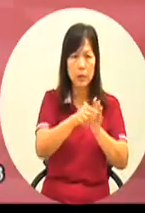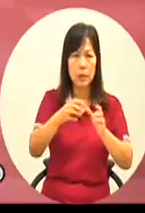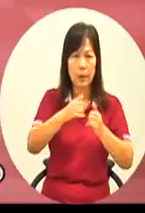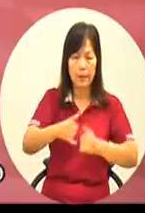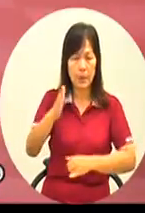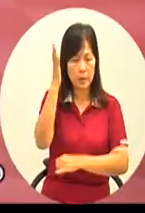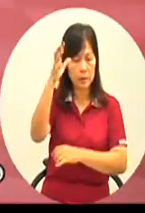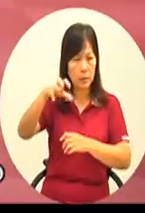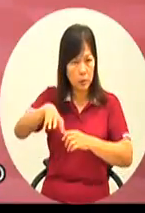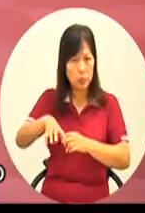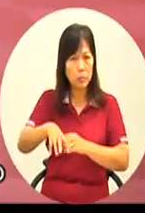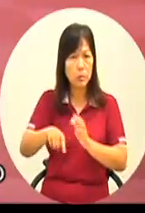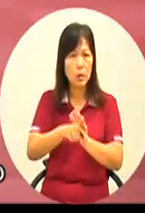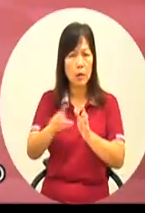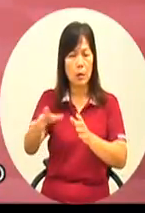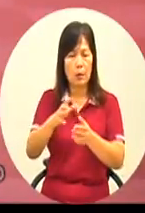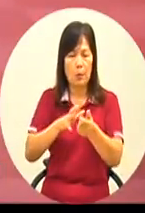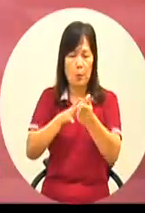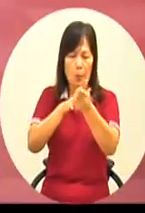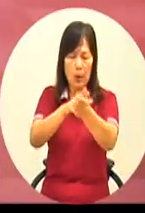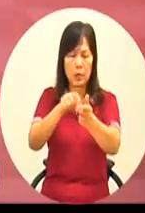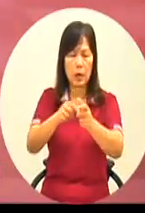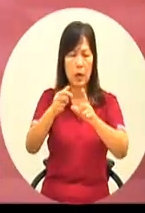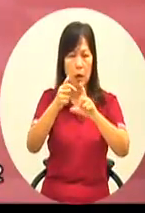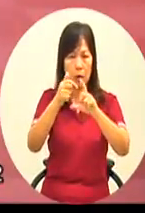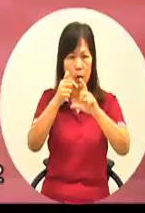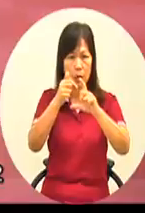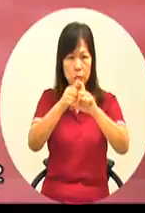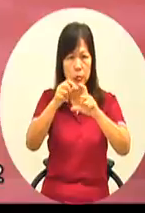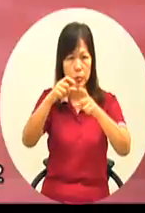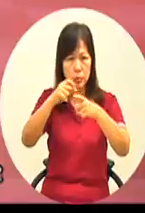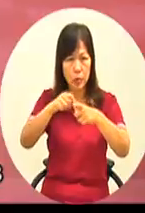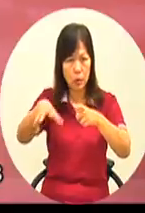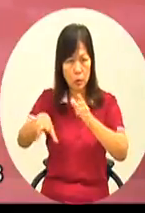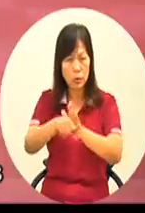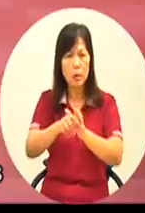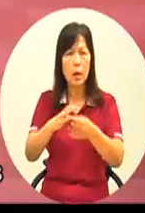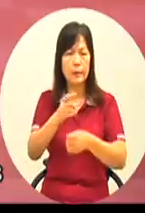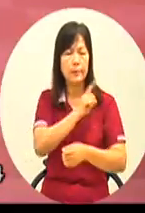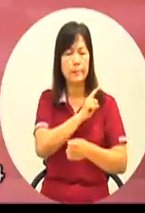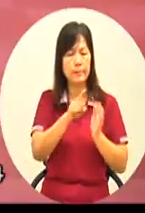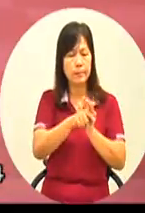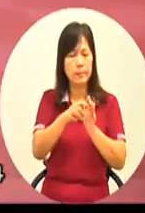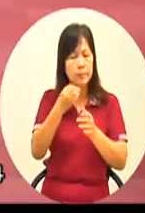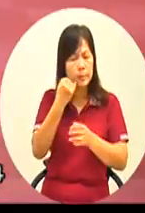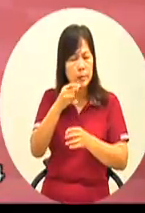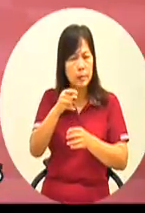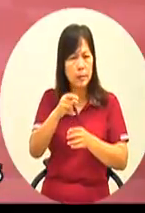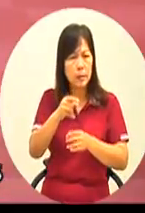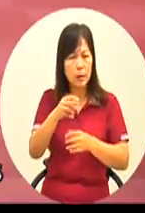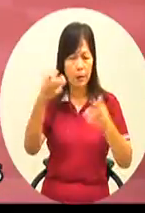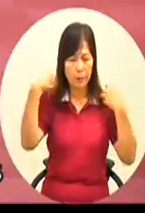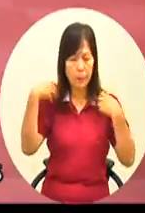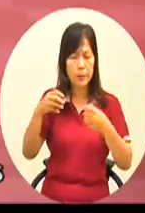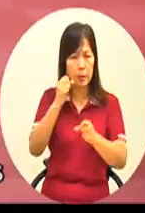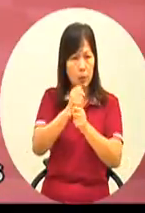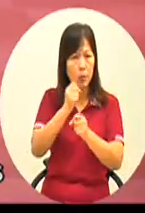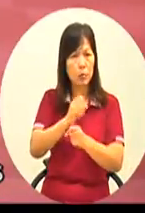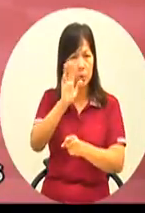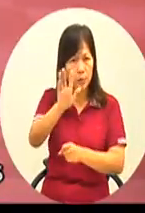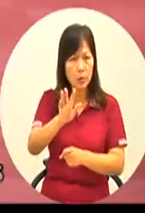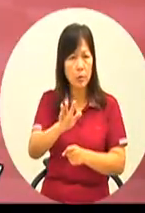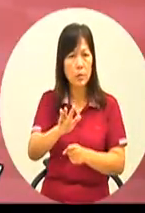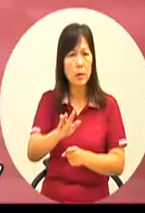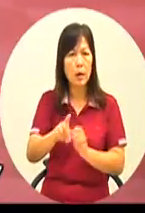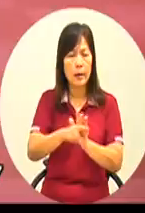张局长的领导的区公所或者你的科管这个业务的，能够